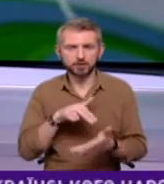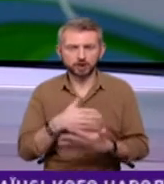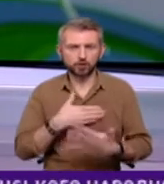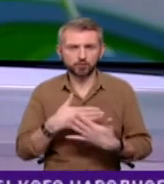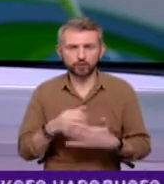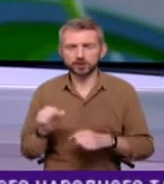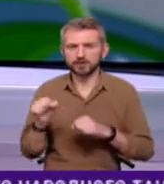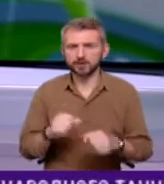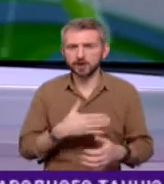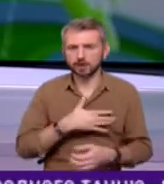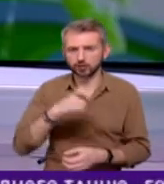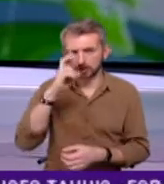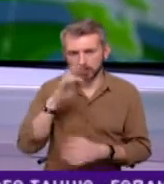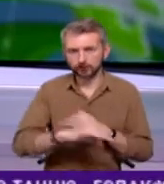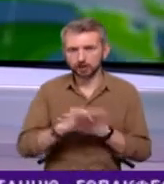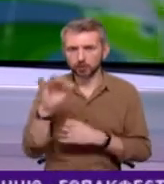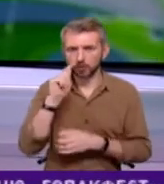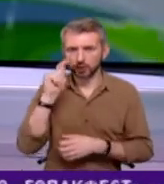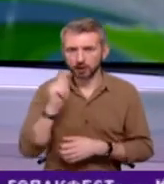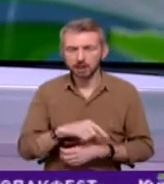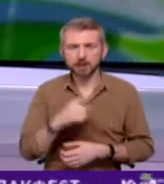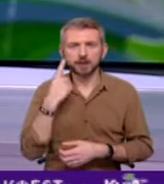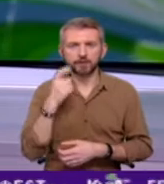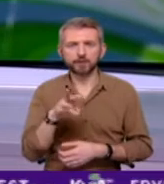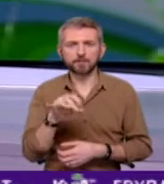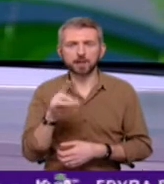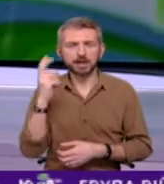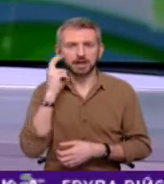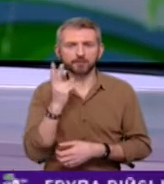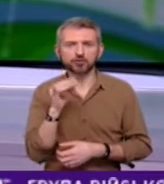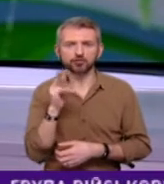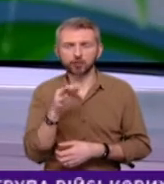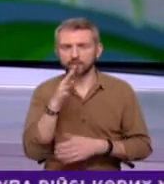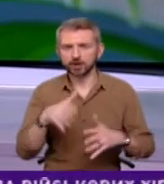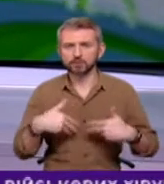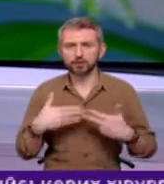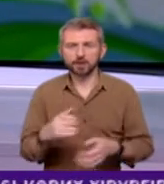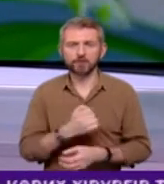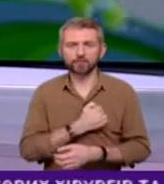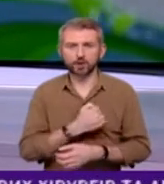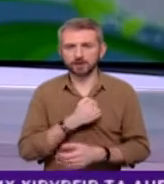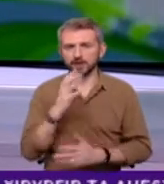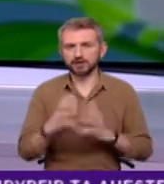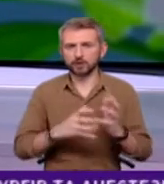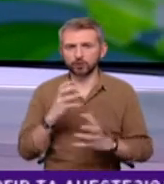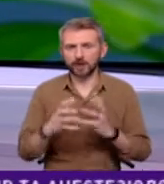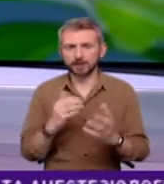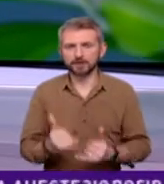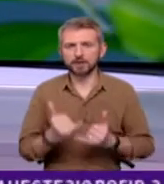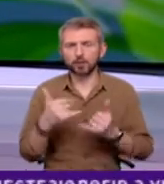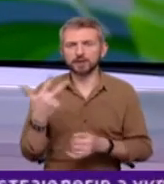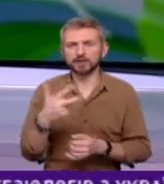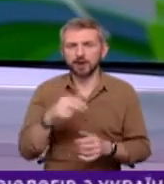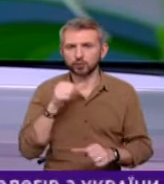добровольцями захищати нашу державу на сході України, заявив мер Києва Віталій Кличко під час привітання воїнів-інтернаціоналістів з нагоди